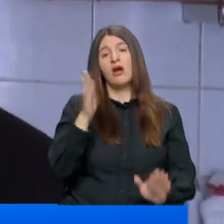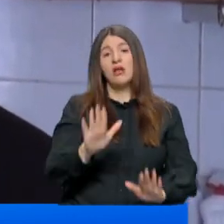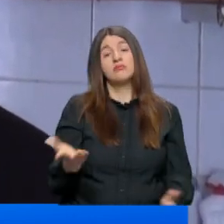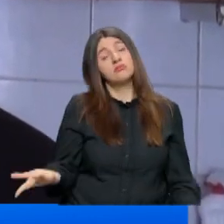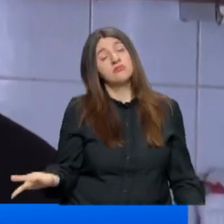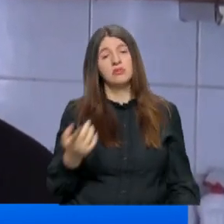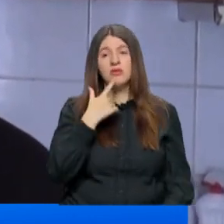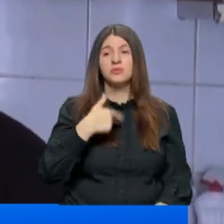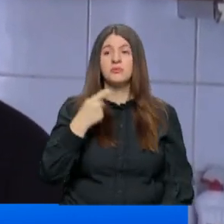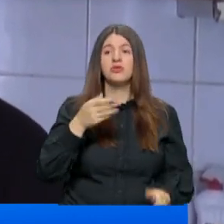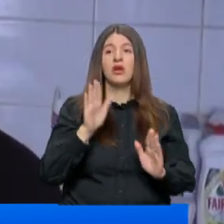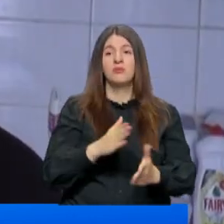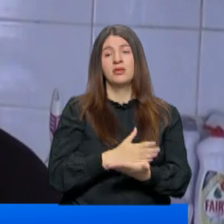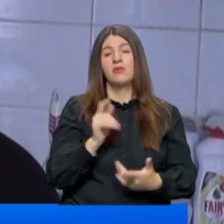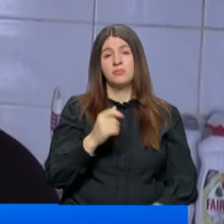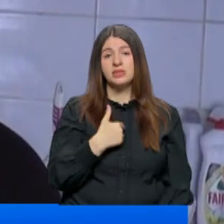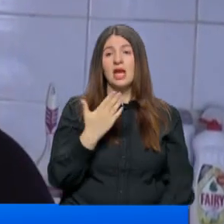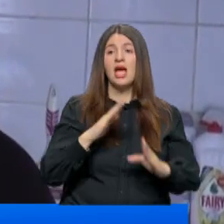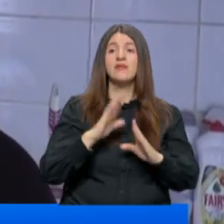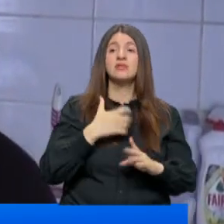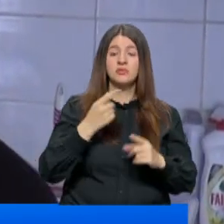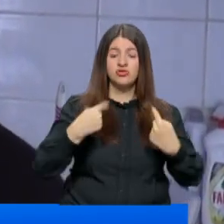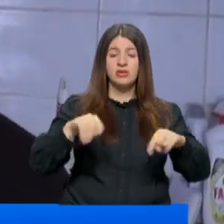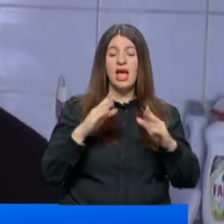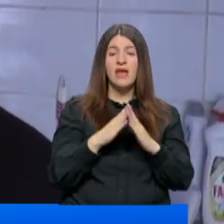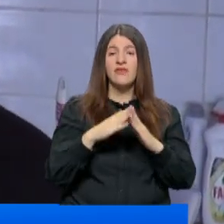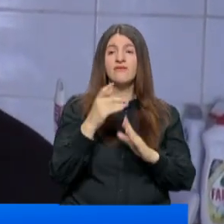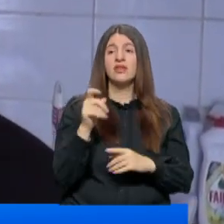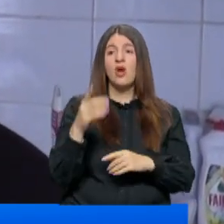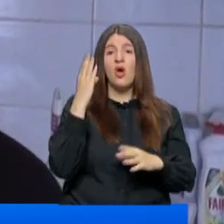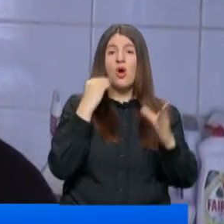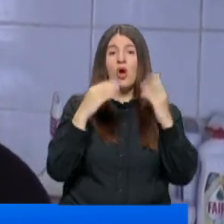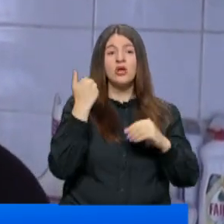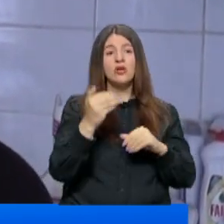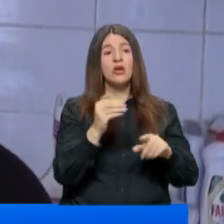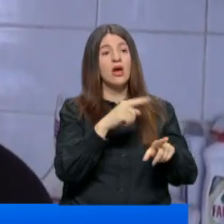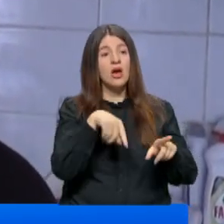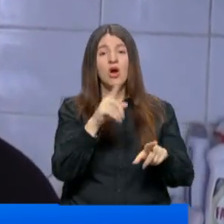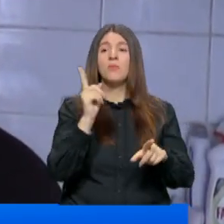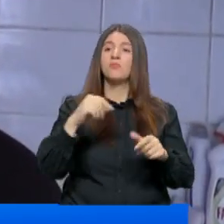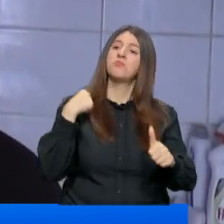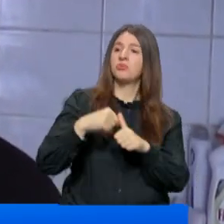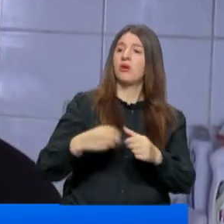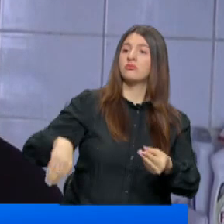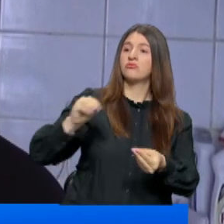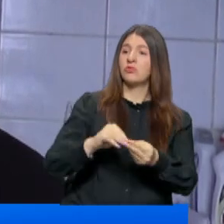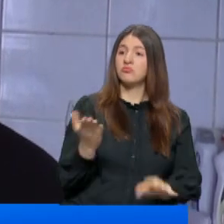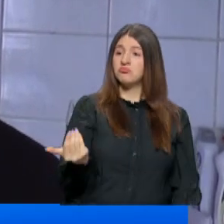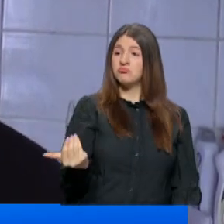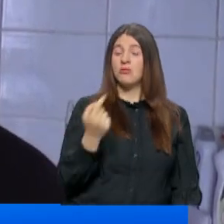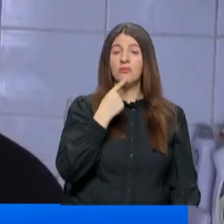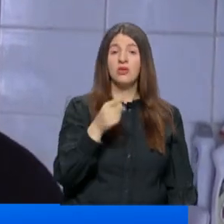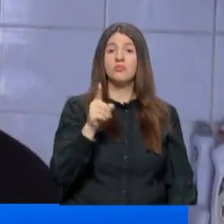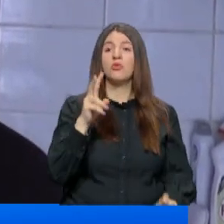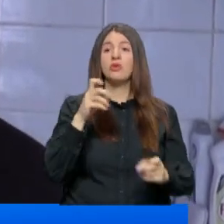tarzında konuştu. Biz de mecburiyetten kalmaya devam ettik. Ev sahibi çevredeki evlerin fiyatlarını öğrendikten sonra da tekrardan zam yaptı. Bu